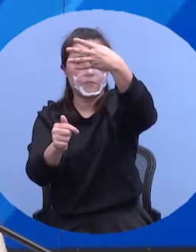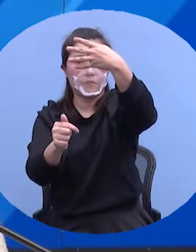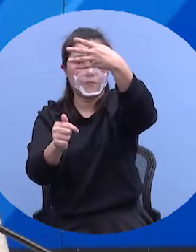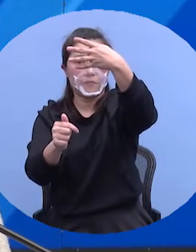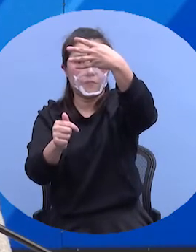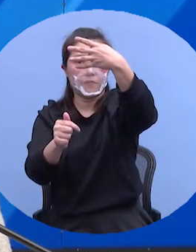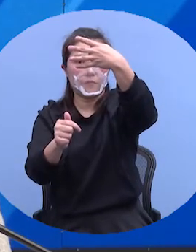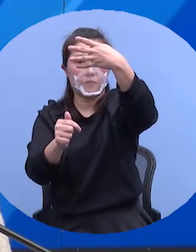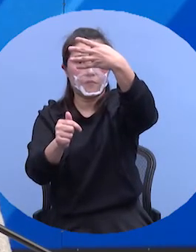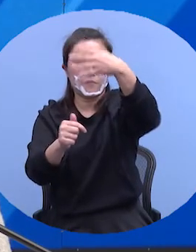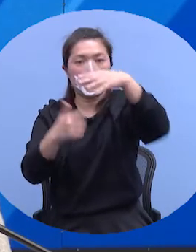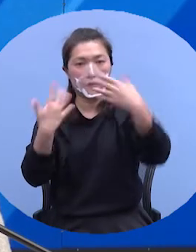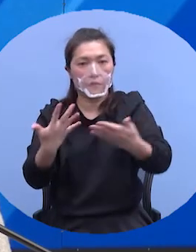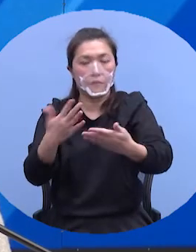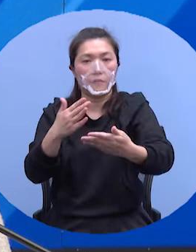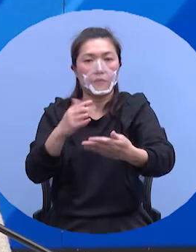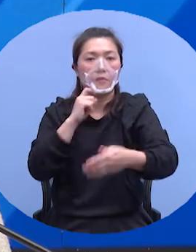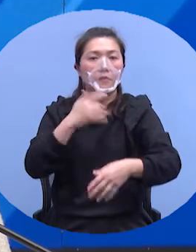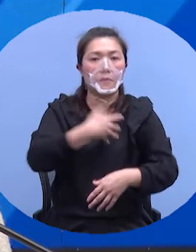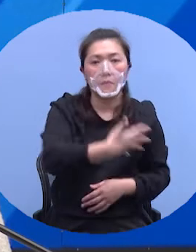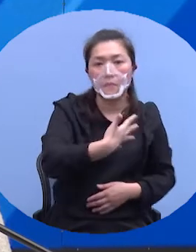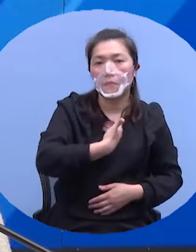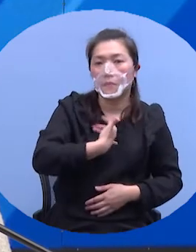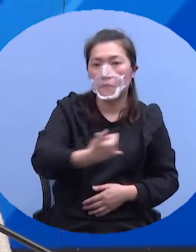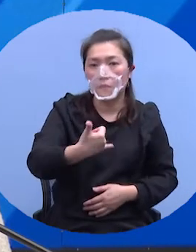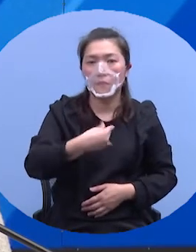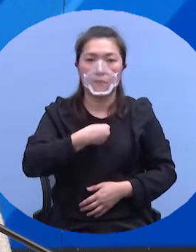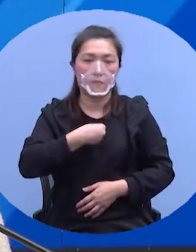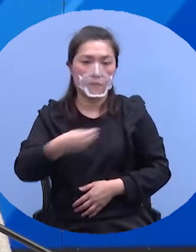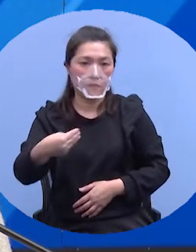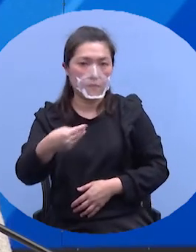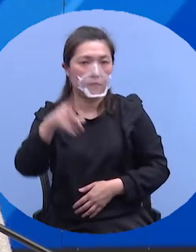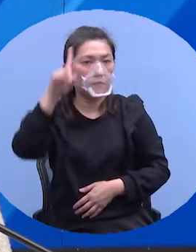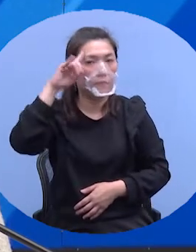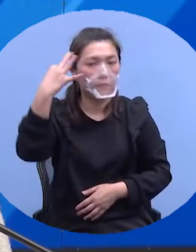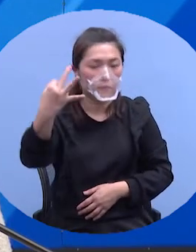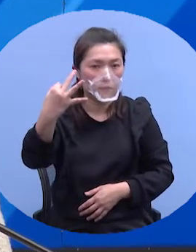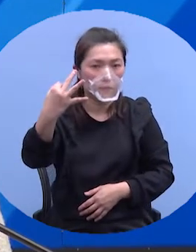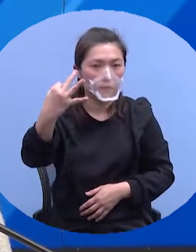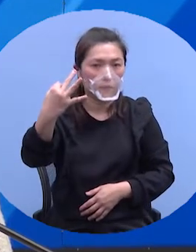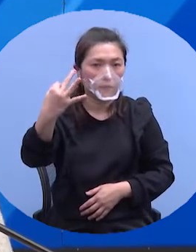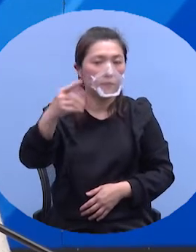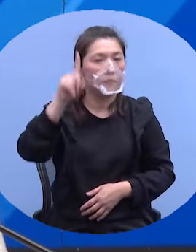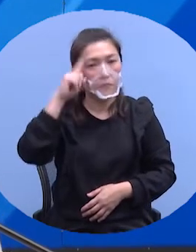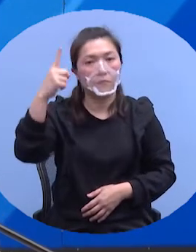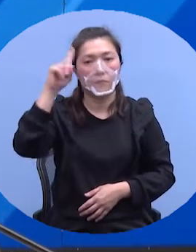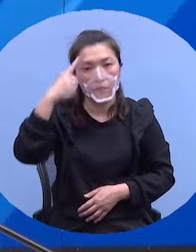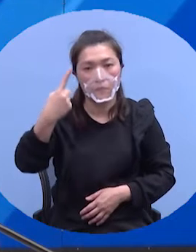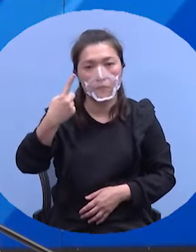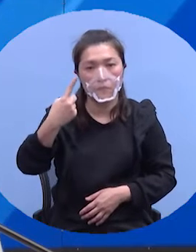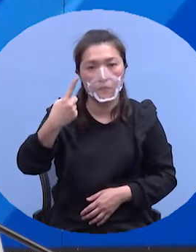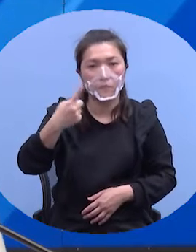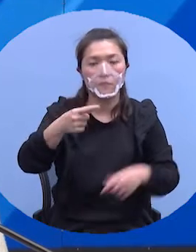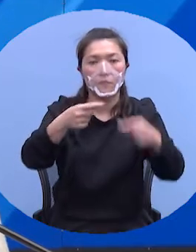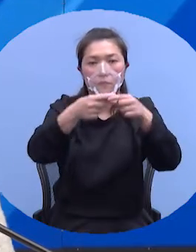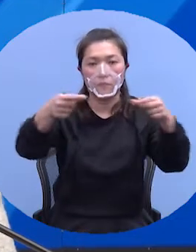日，即係話嚟緊嘅星期五、星期六、星期日呢三日，每日做一